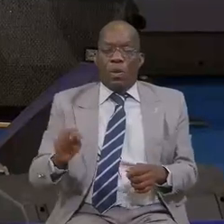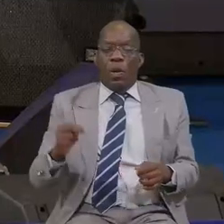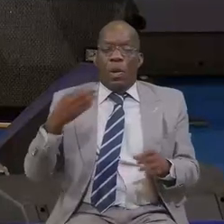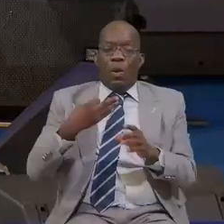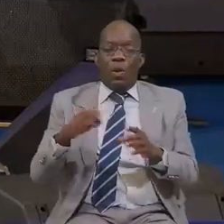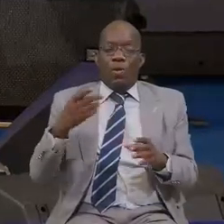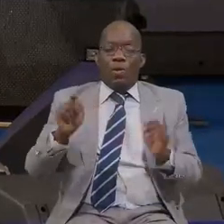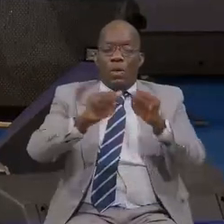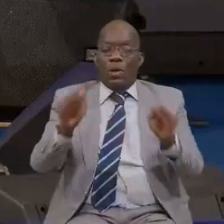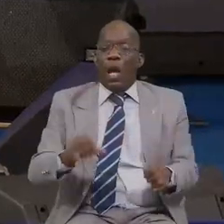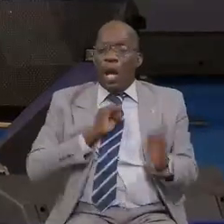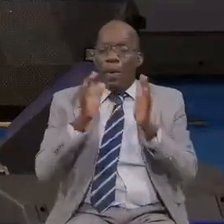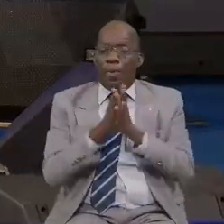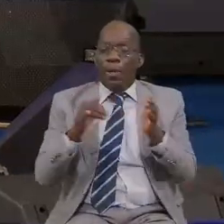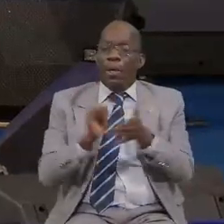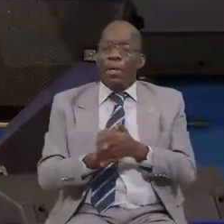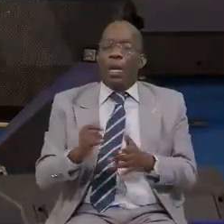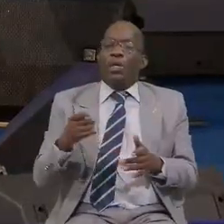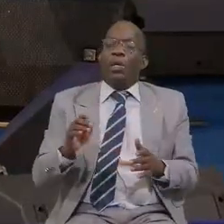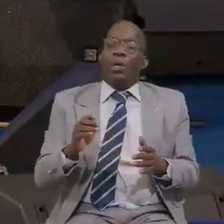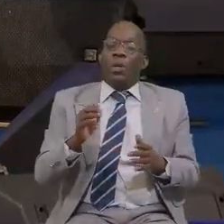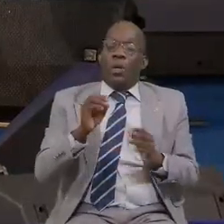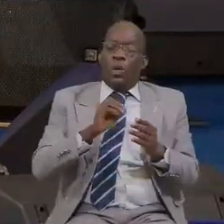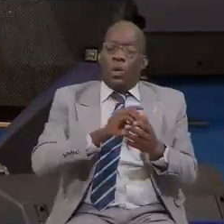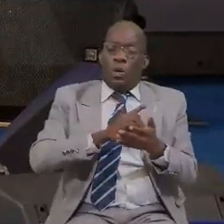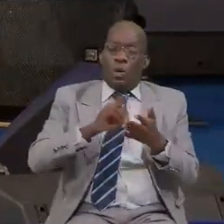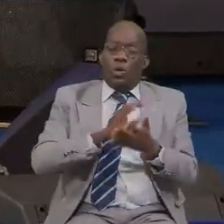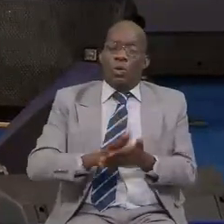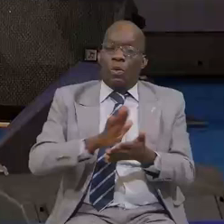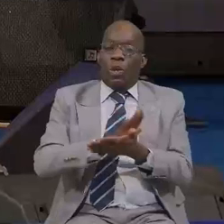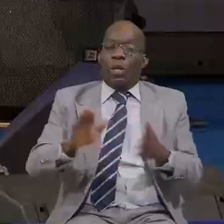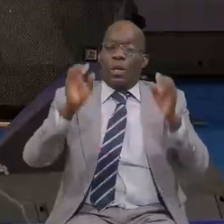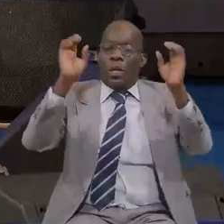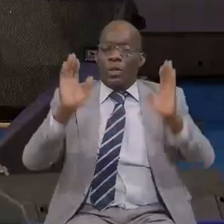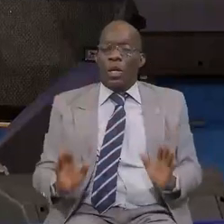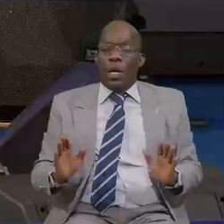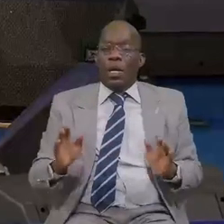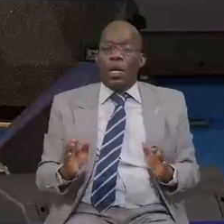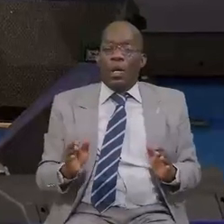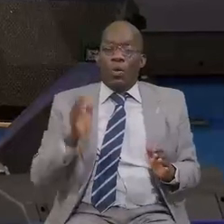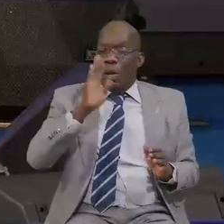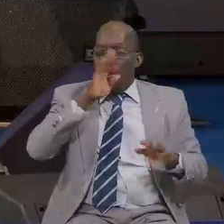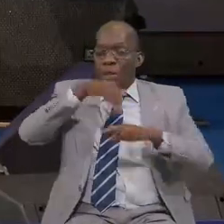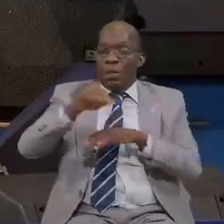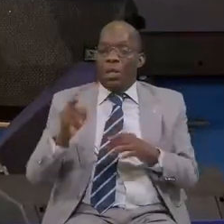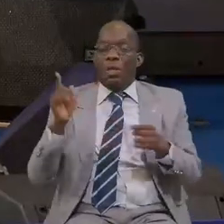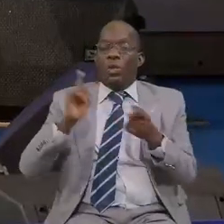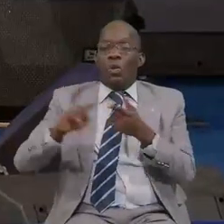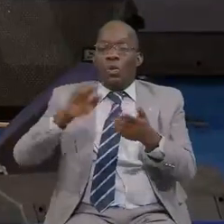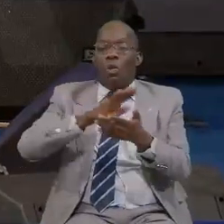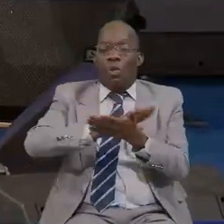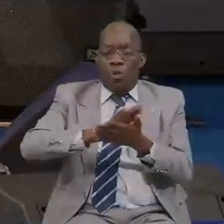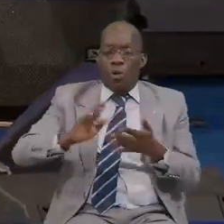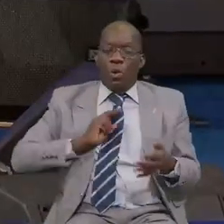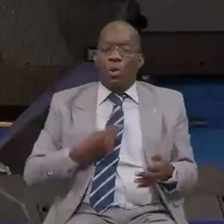feu surnaturel de Dieu soit envoyé sur chacun et purgé chacun de nous, l'un après l'autre,